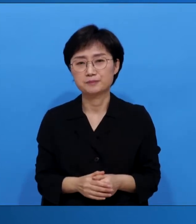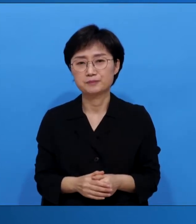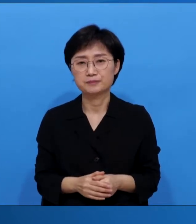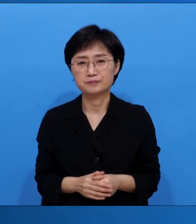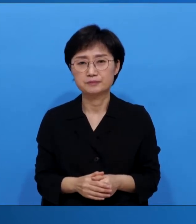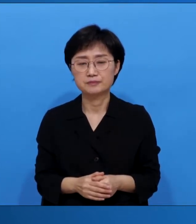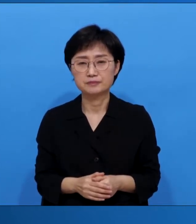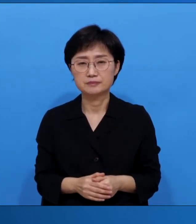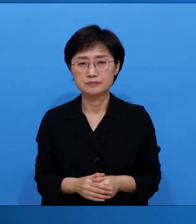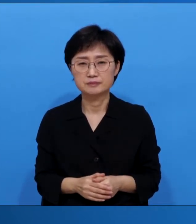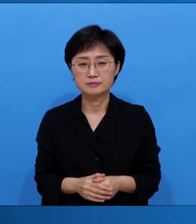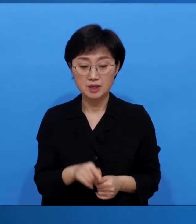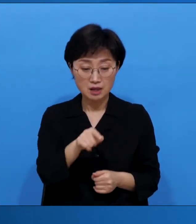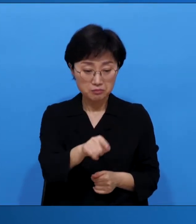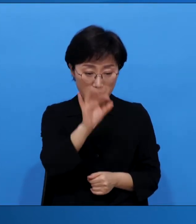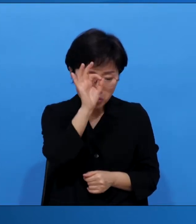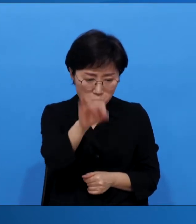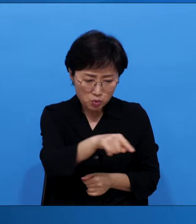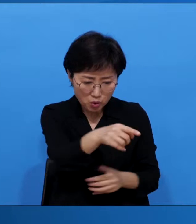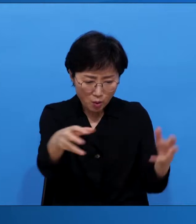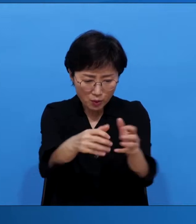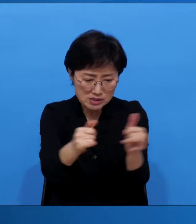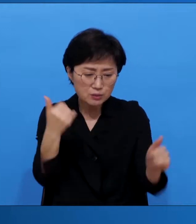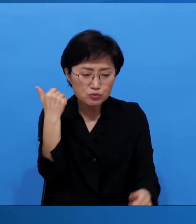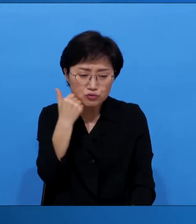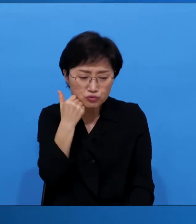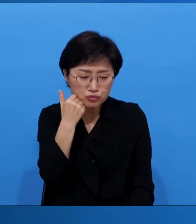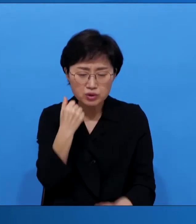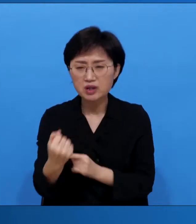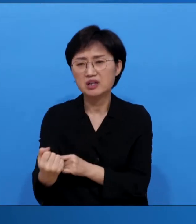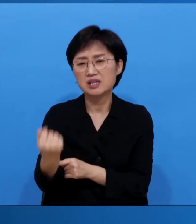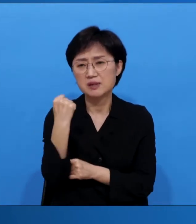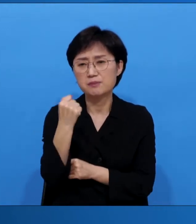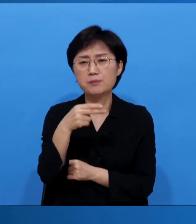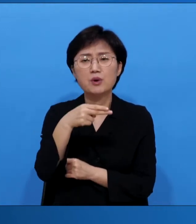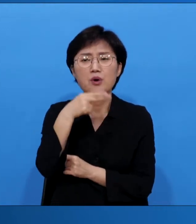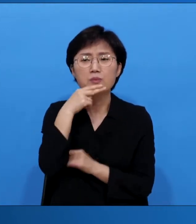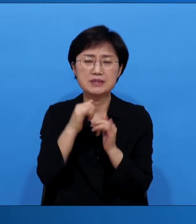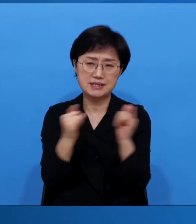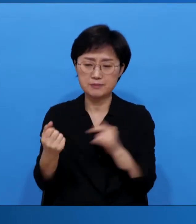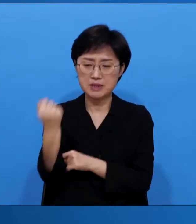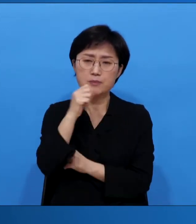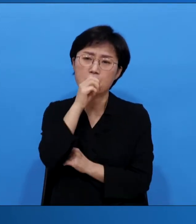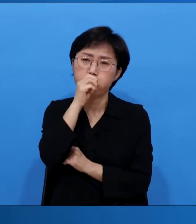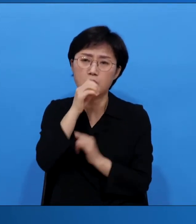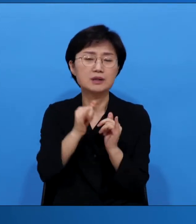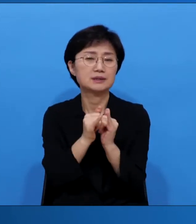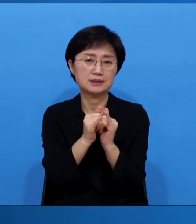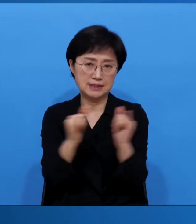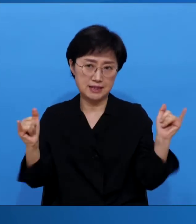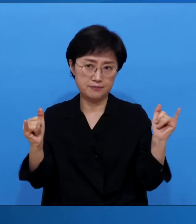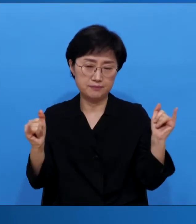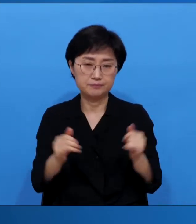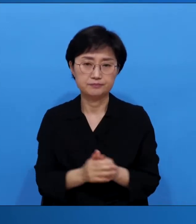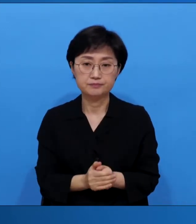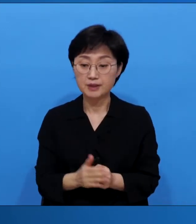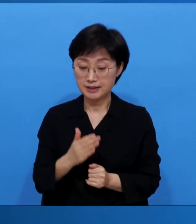아무런 힘이 없는 사람들이 모인 곳입니다. It's a place filled with people who are completely and utterly helpless.